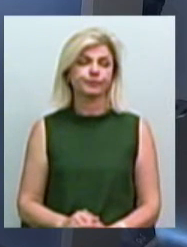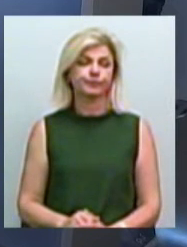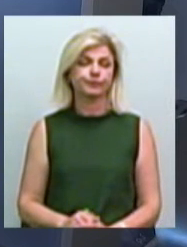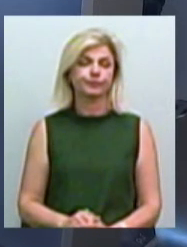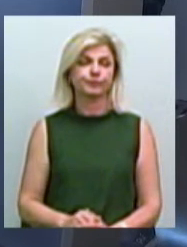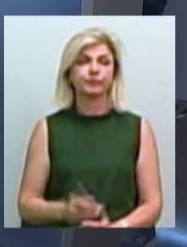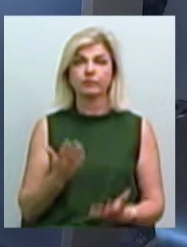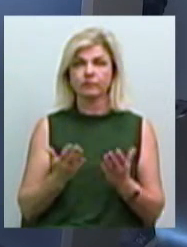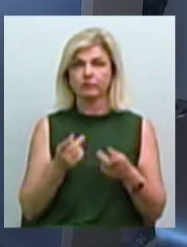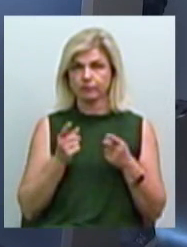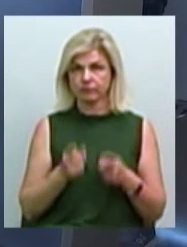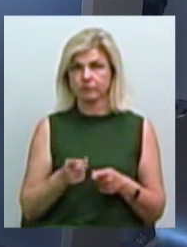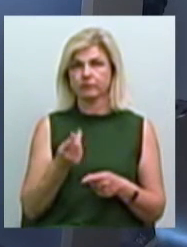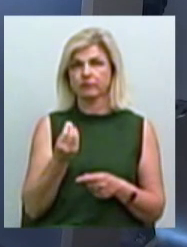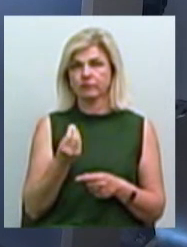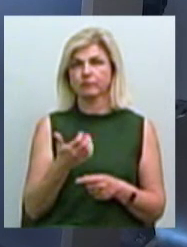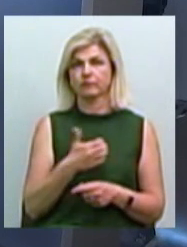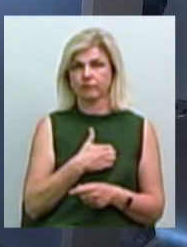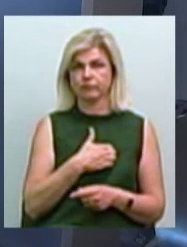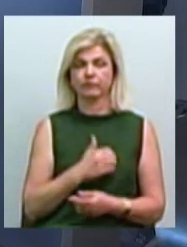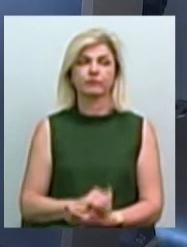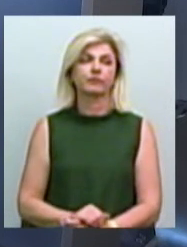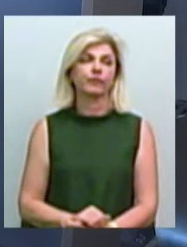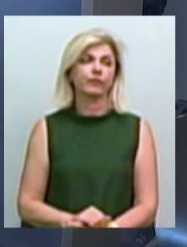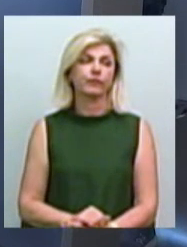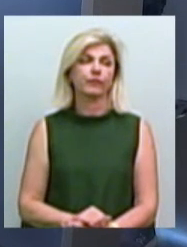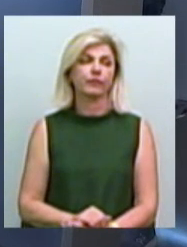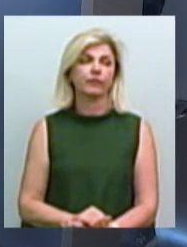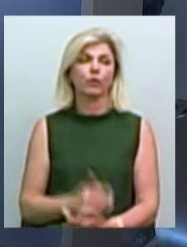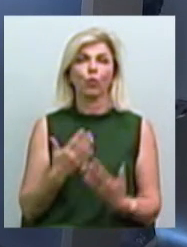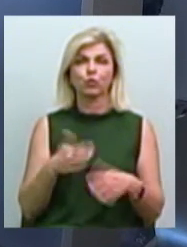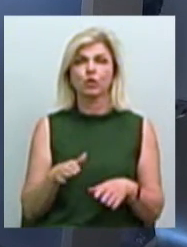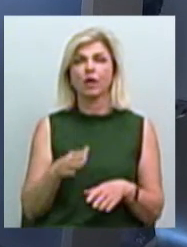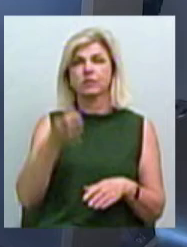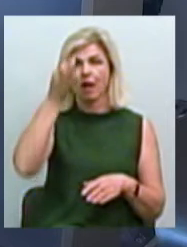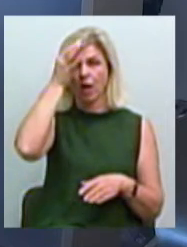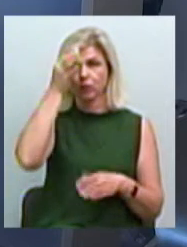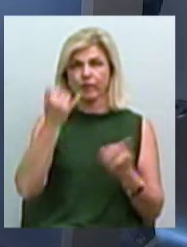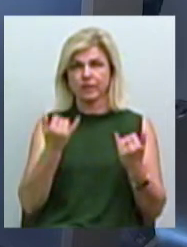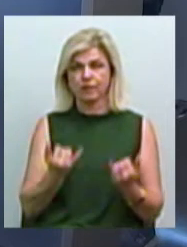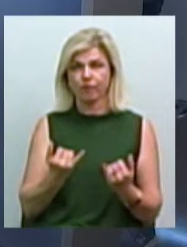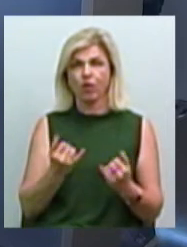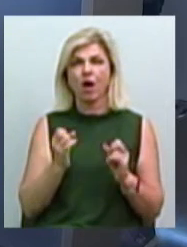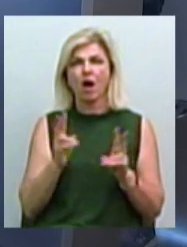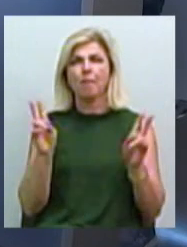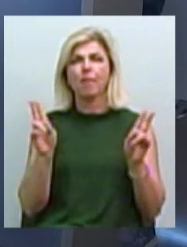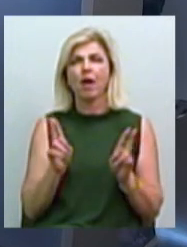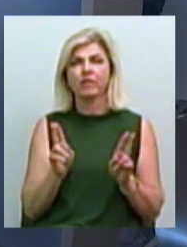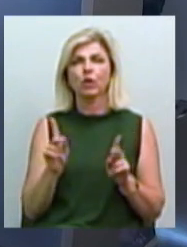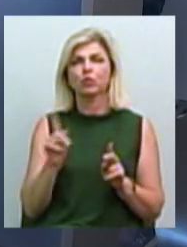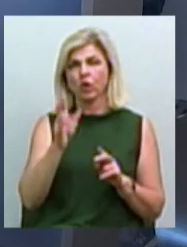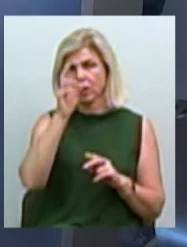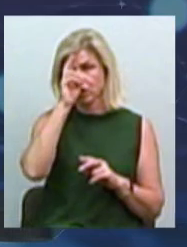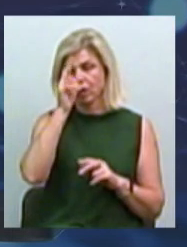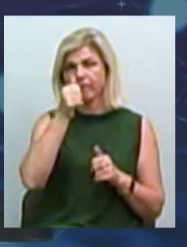действительно грошей дуже будет хотеться. Уже неодноразово сегодня згадували про то, что... як аксіому практично, що держава не